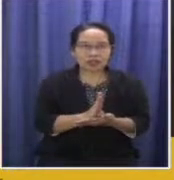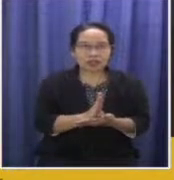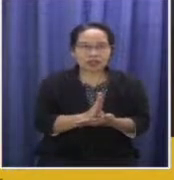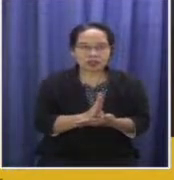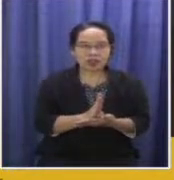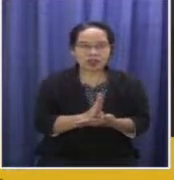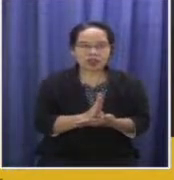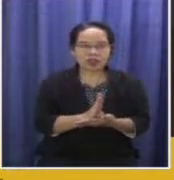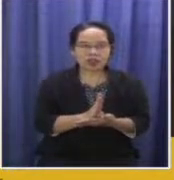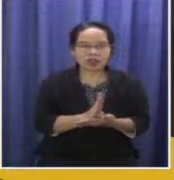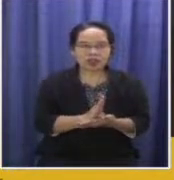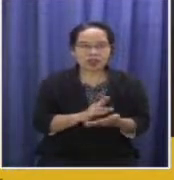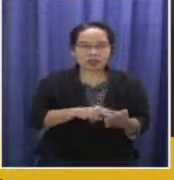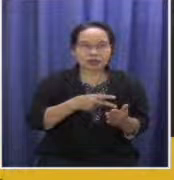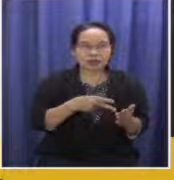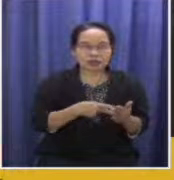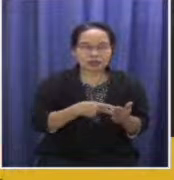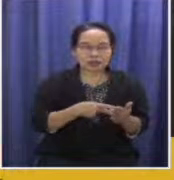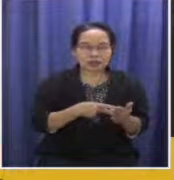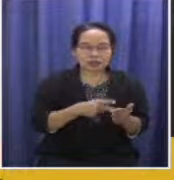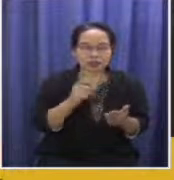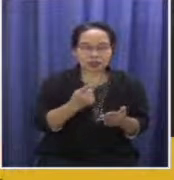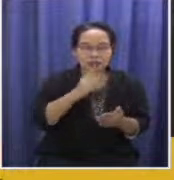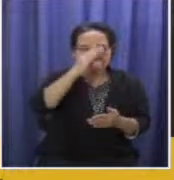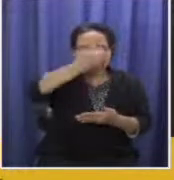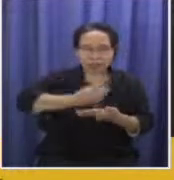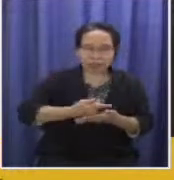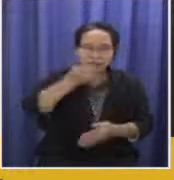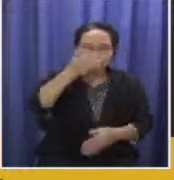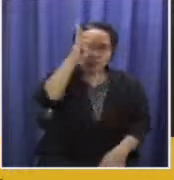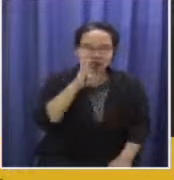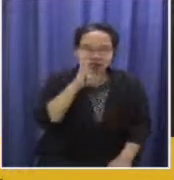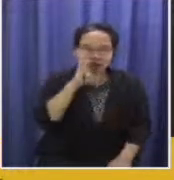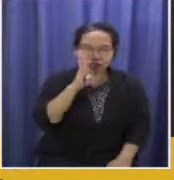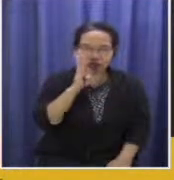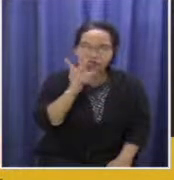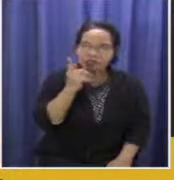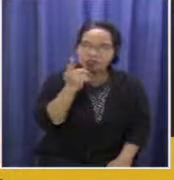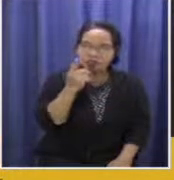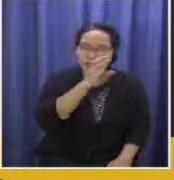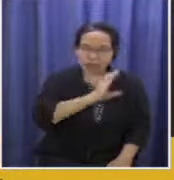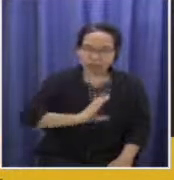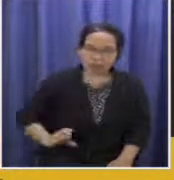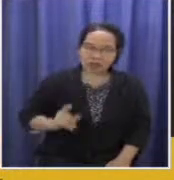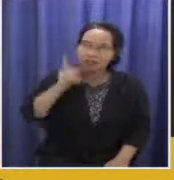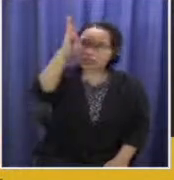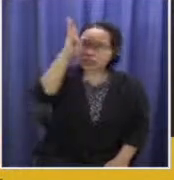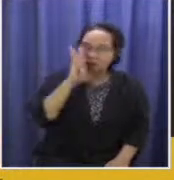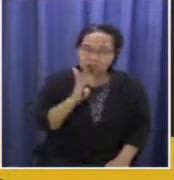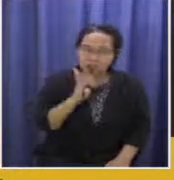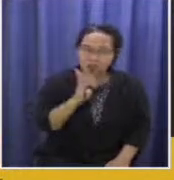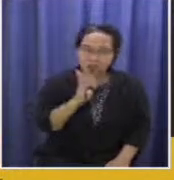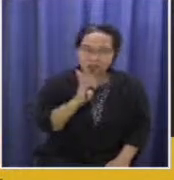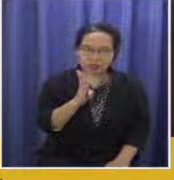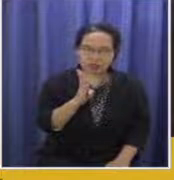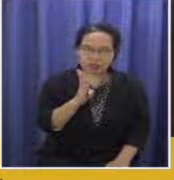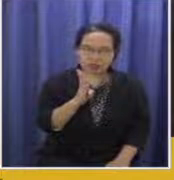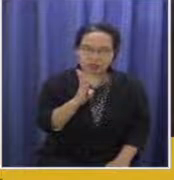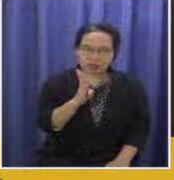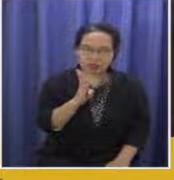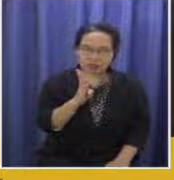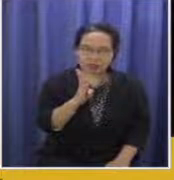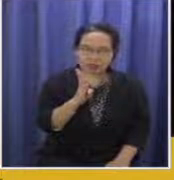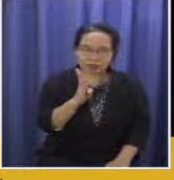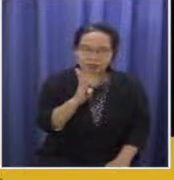छ। Which means the only begotten God. So he is God. त्यसको अर्थ हुन्छ एकमात्र